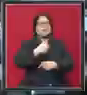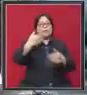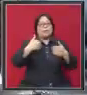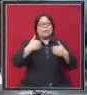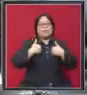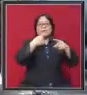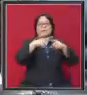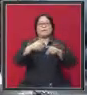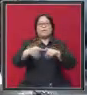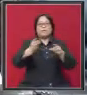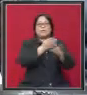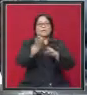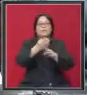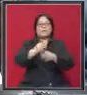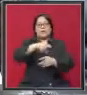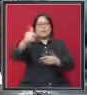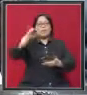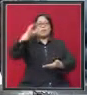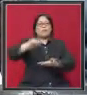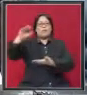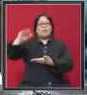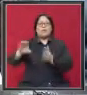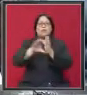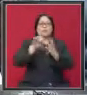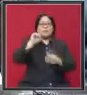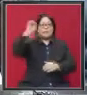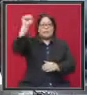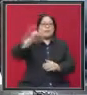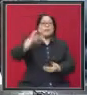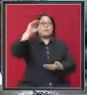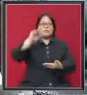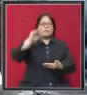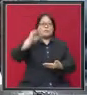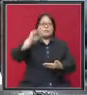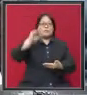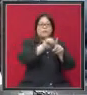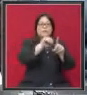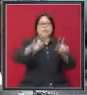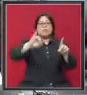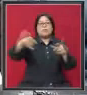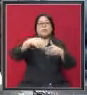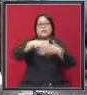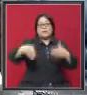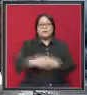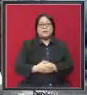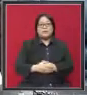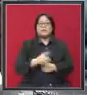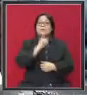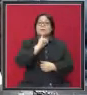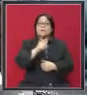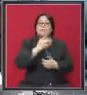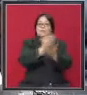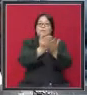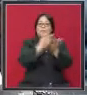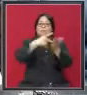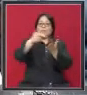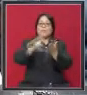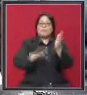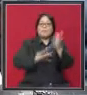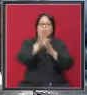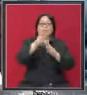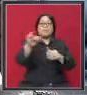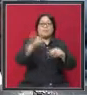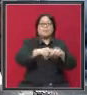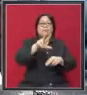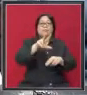ada pelbagai sektor dikurangkan. Contohnya Sabah, dikurangkan RM100 juta. Sungguh pun perbelanjaan pembangunan